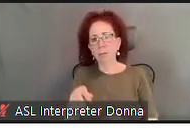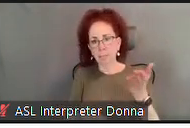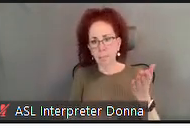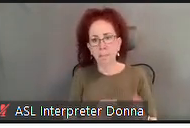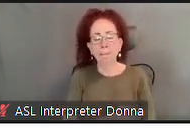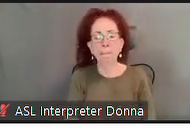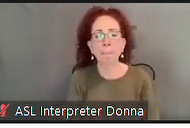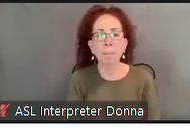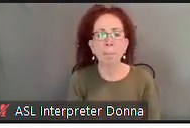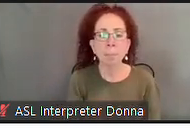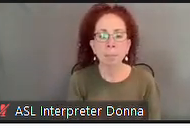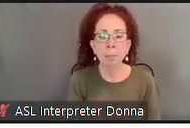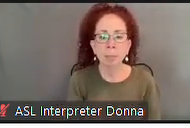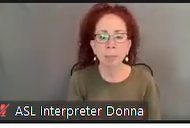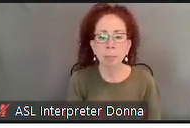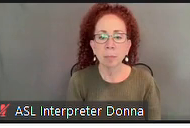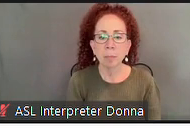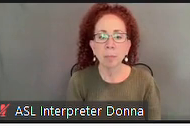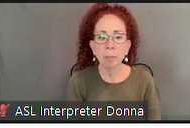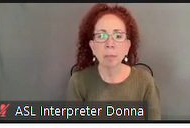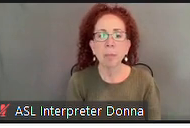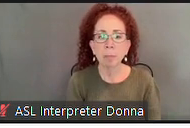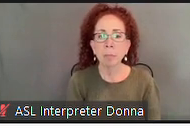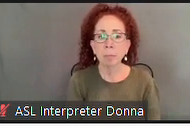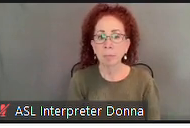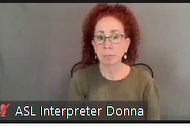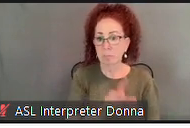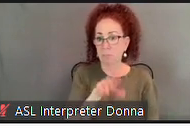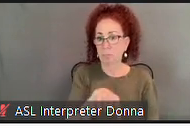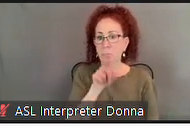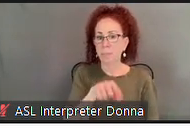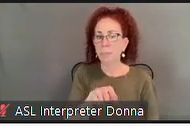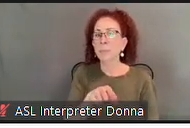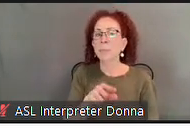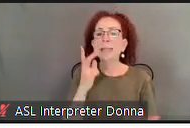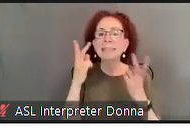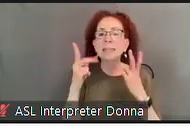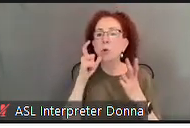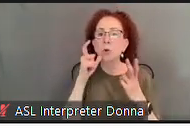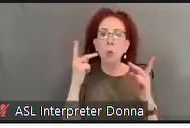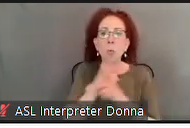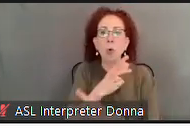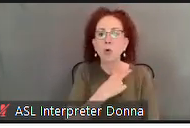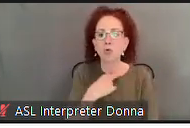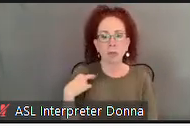我们可以看到有哪些人比较容易得，哪些群体比较容易得这些。